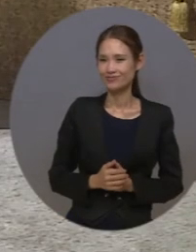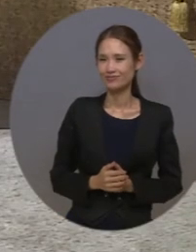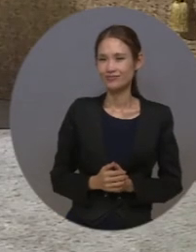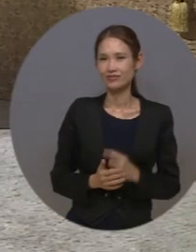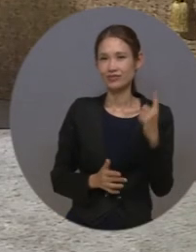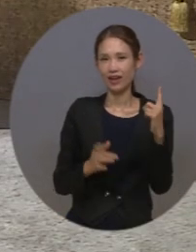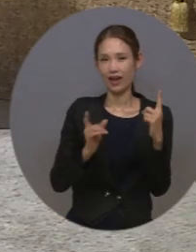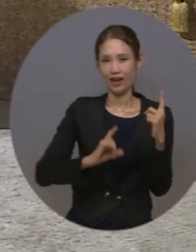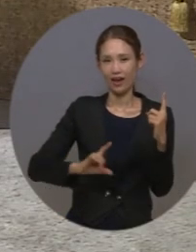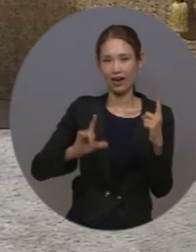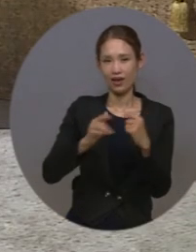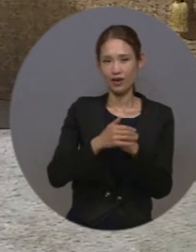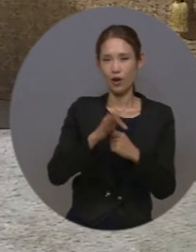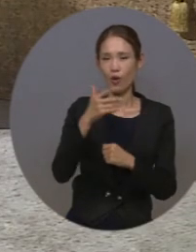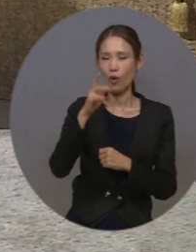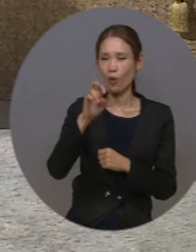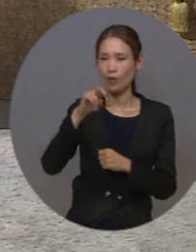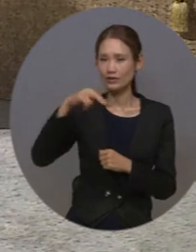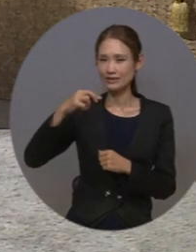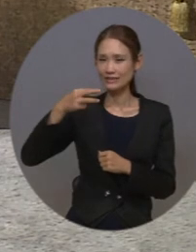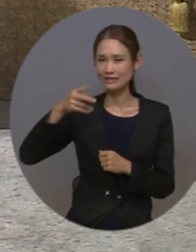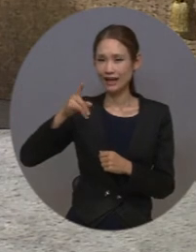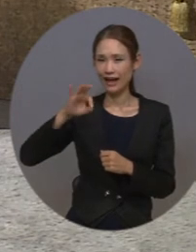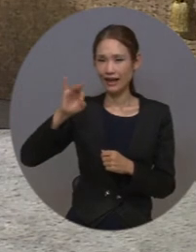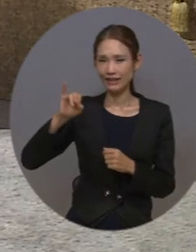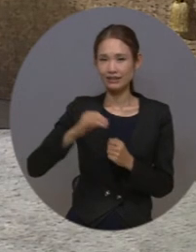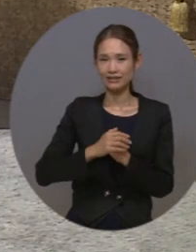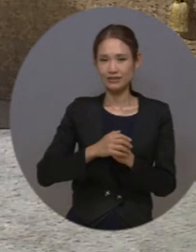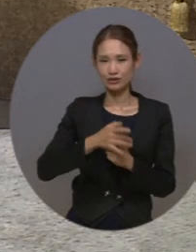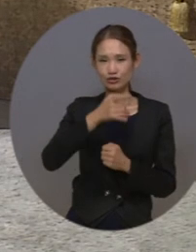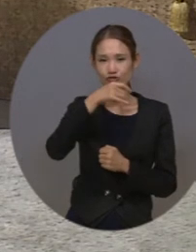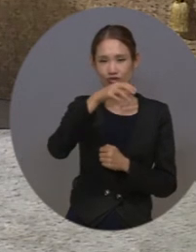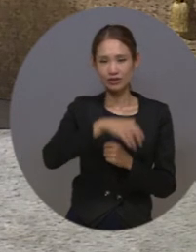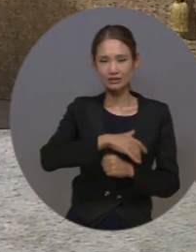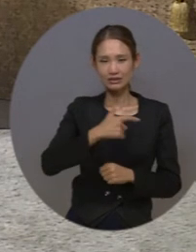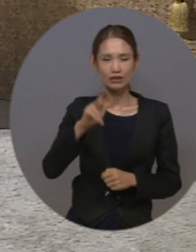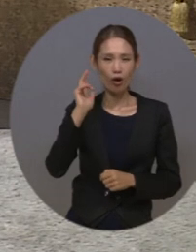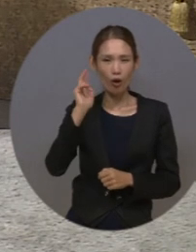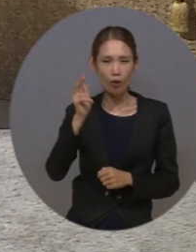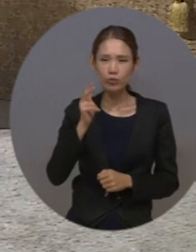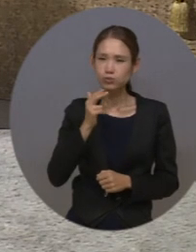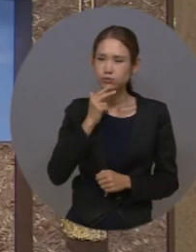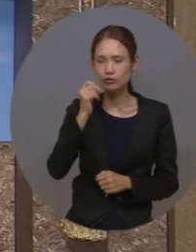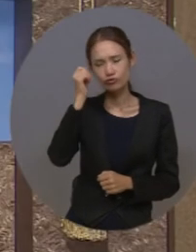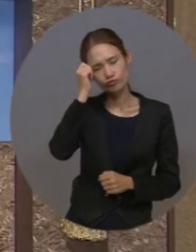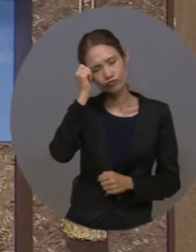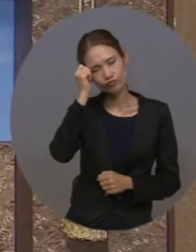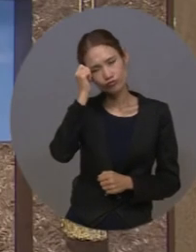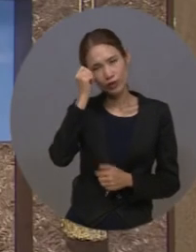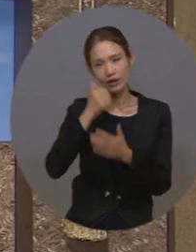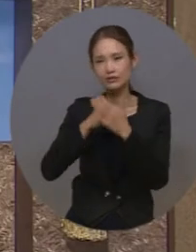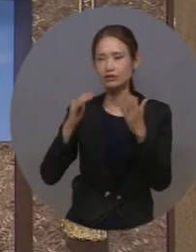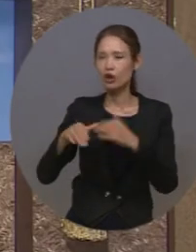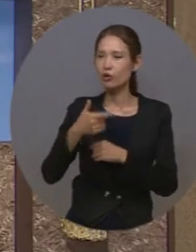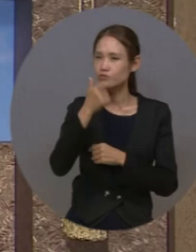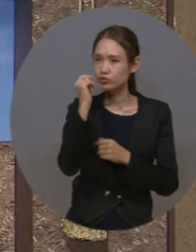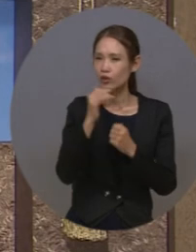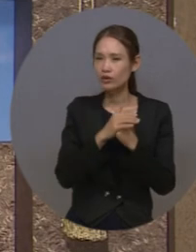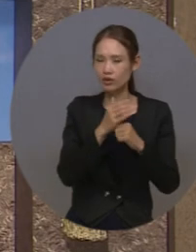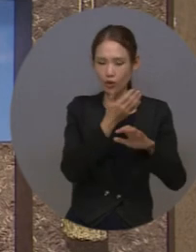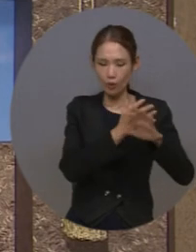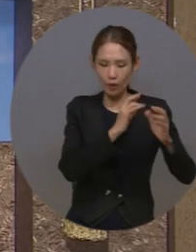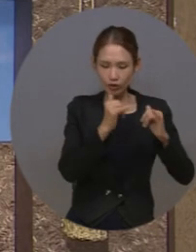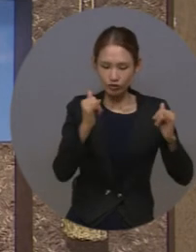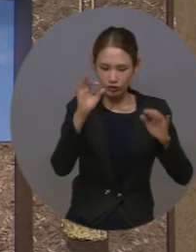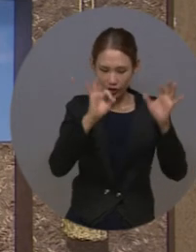하나는 이제 홈스테이입니다. 그 당시만 해도 이제 수원에 큰 그 호텔이 없고 숙박시설이 부족해서 외국인들이 왔을 때 이걸